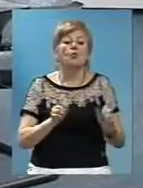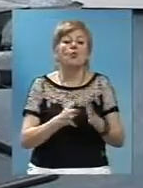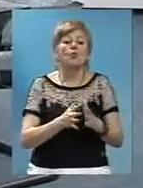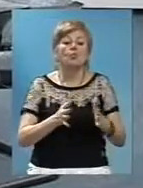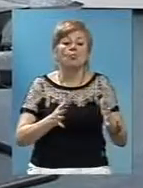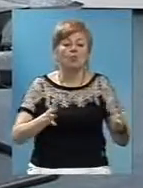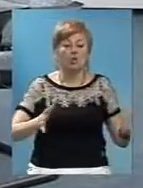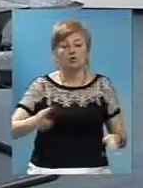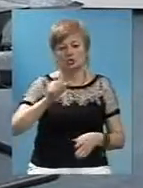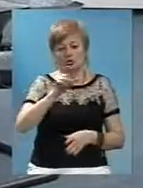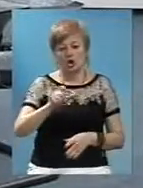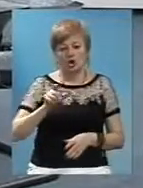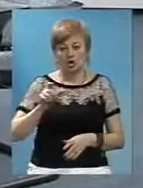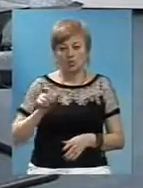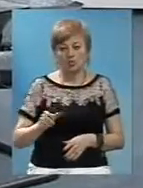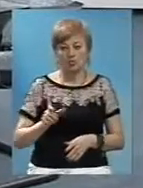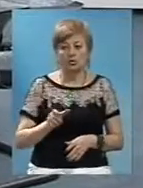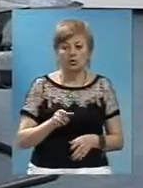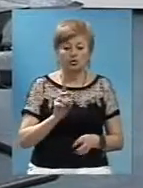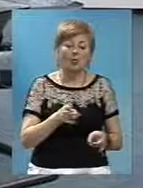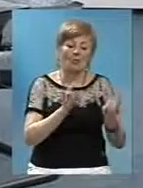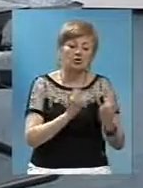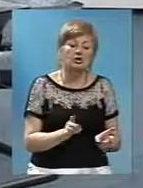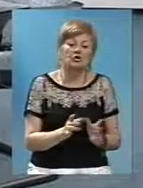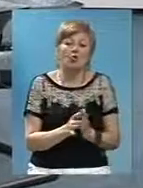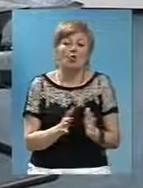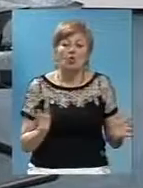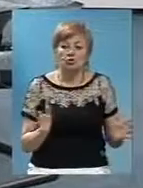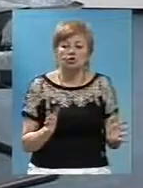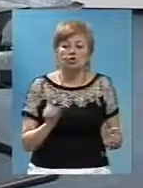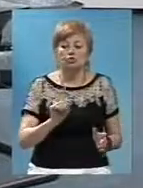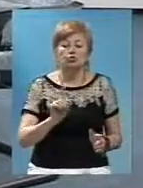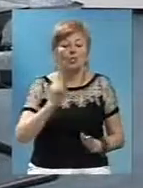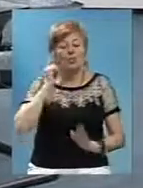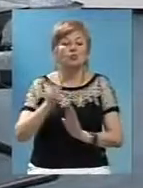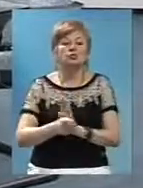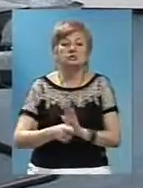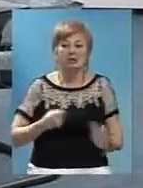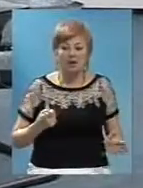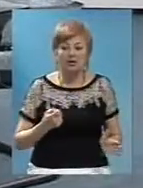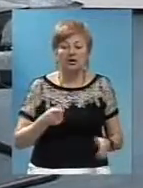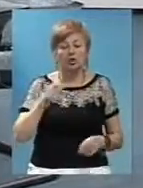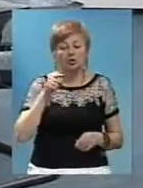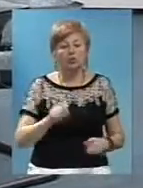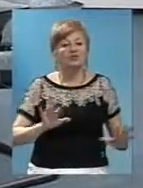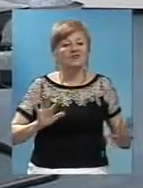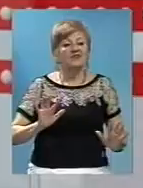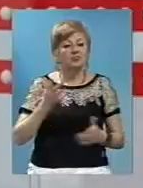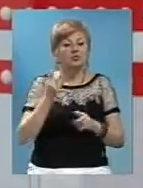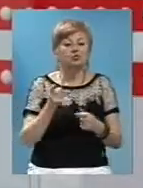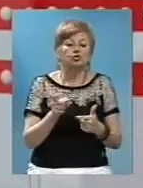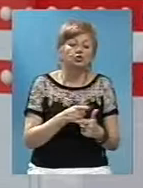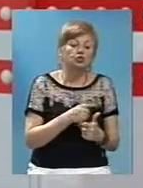людей і загинуло, чи постраждало, і потім про це дізналися. Угу. Тобто показ. Тут відбувається щось